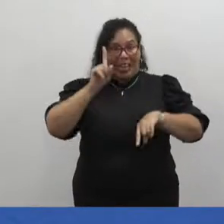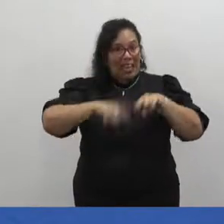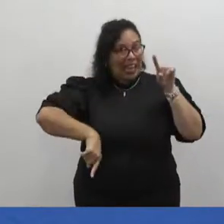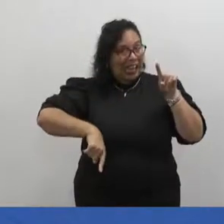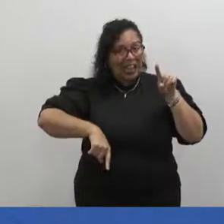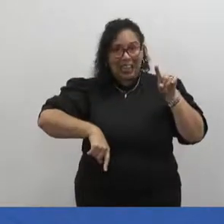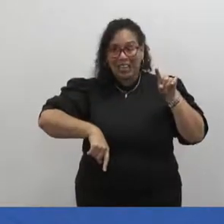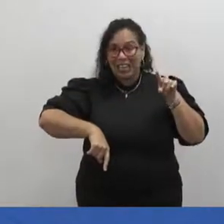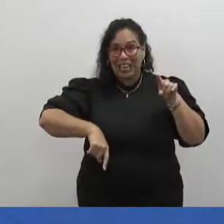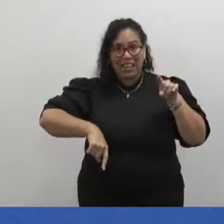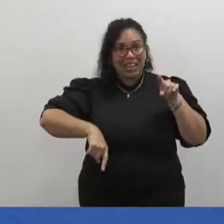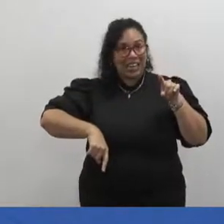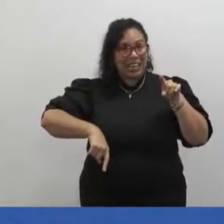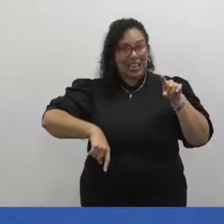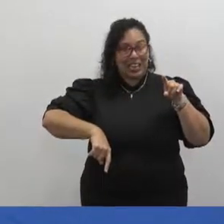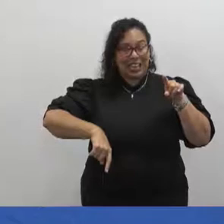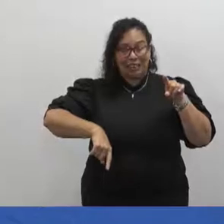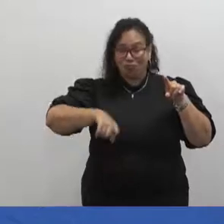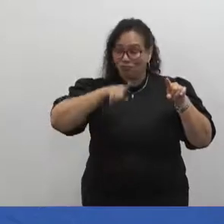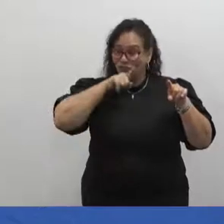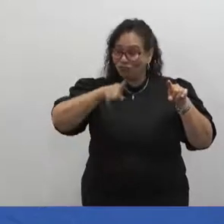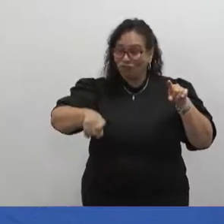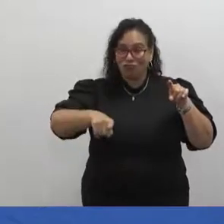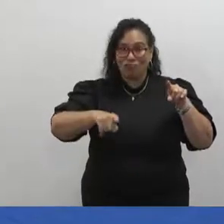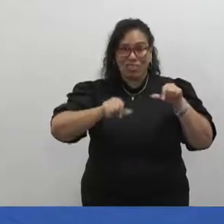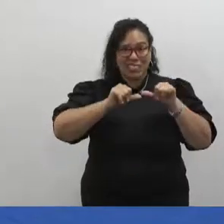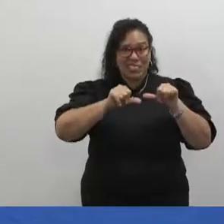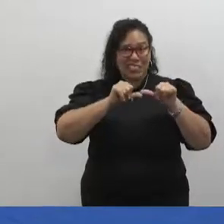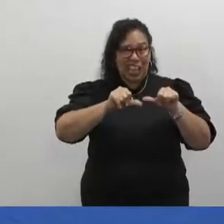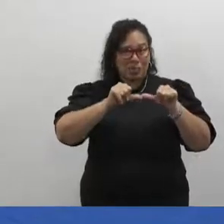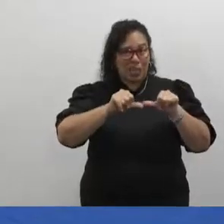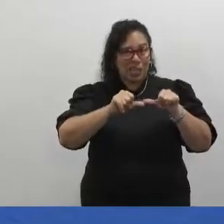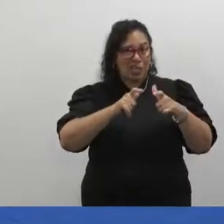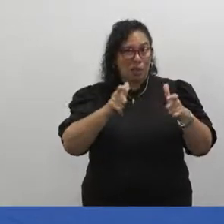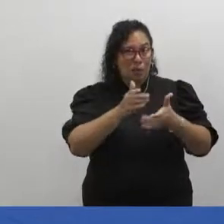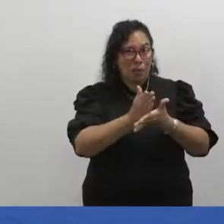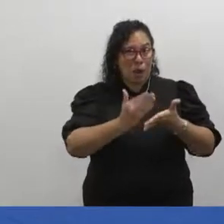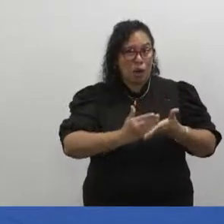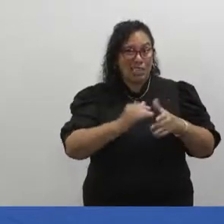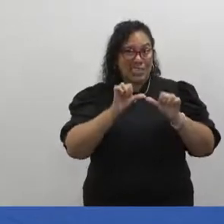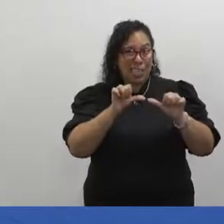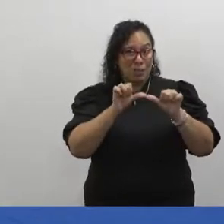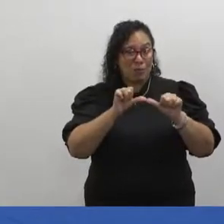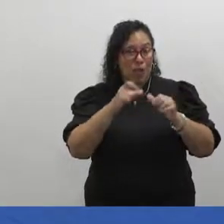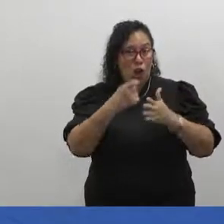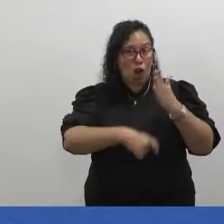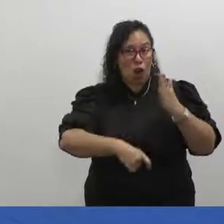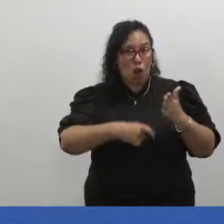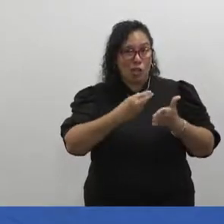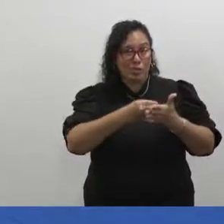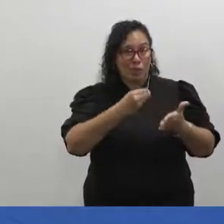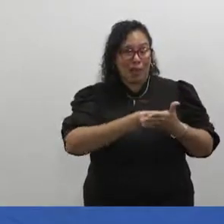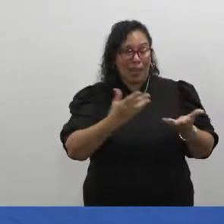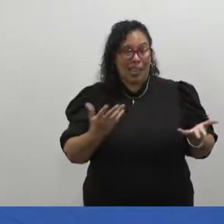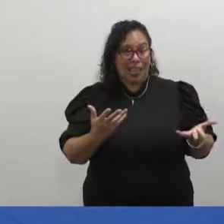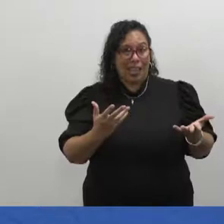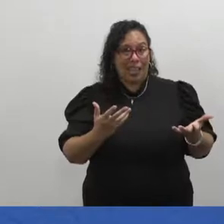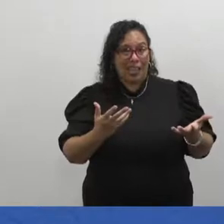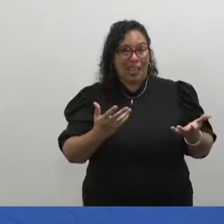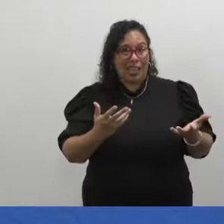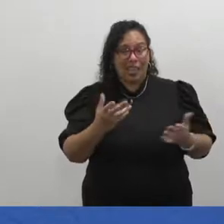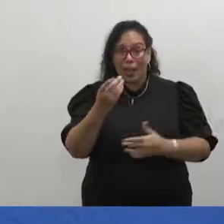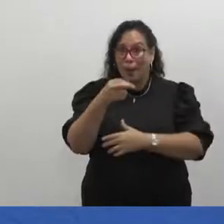tháp ca thằng nó từ lư cái càng nghe đại dương sang giá hay còn phong để thua về tàu tiên và còn thay cái càng